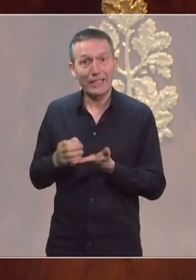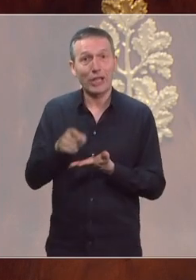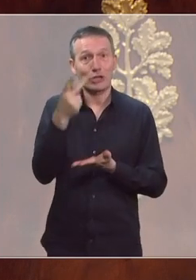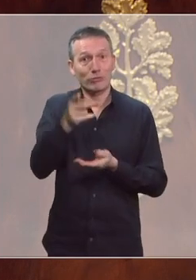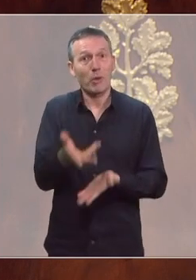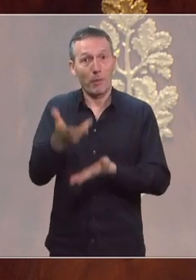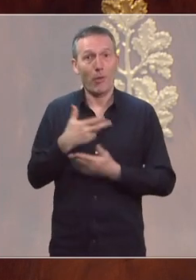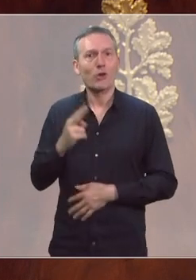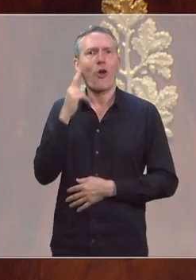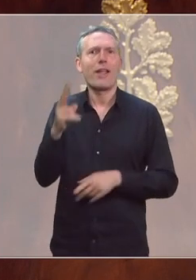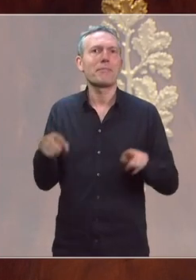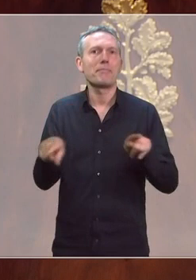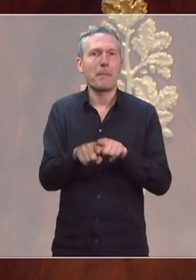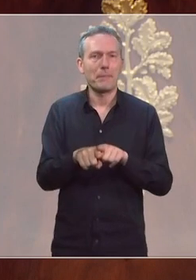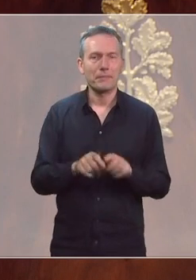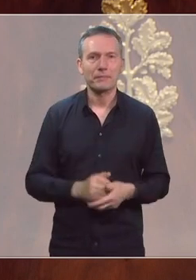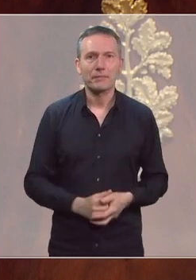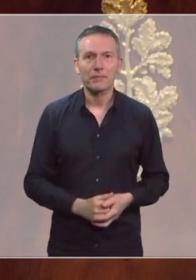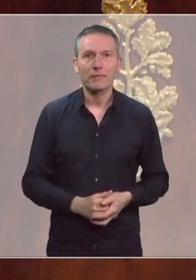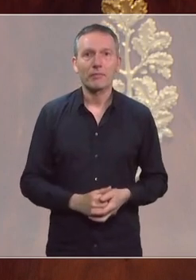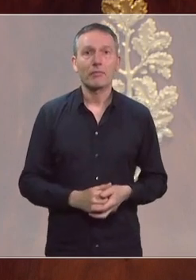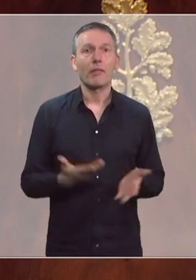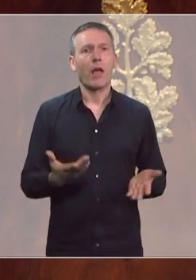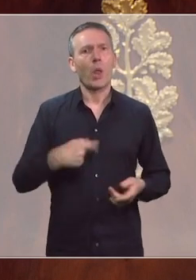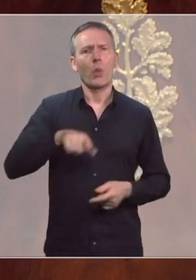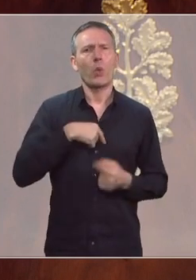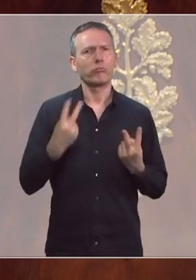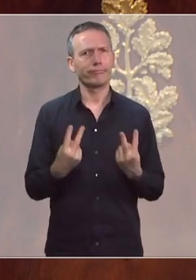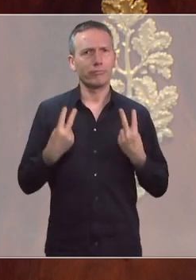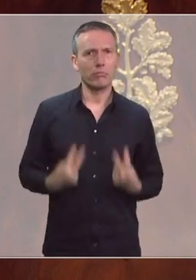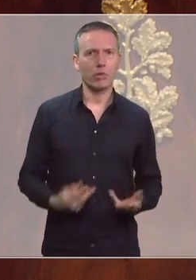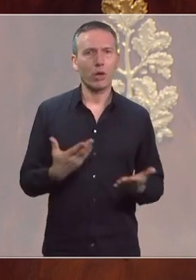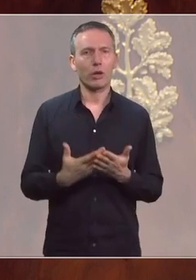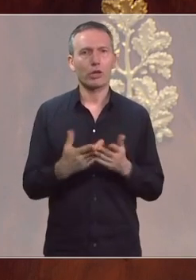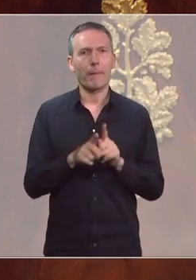avez présentée aujourd'hui. Alors, ayons l'humilité de notre